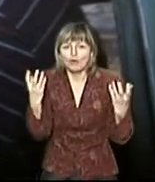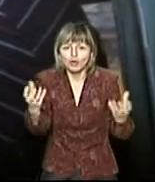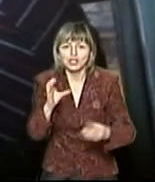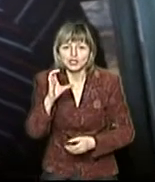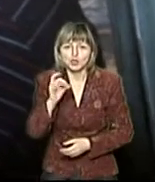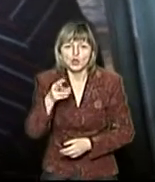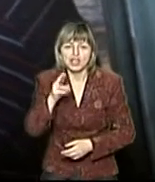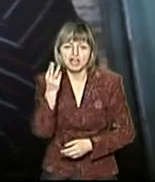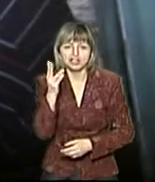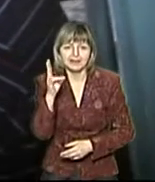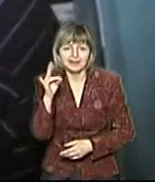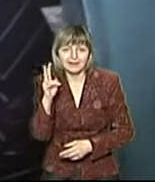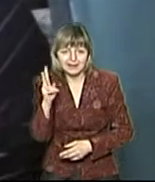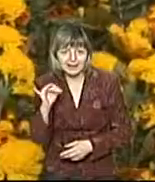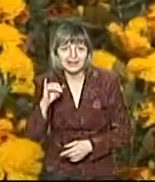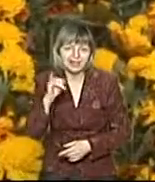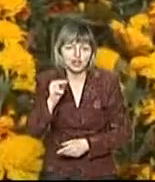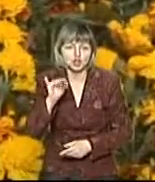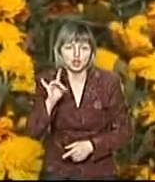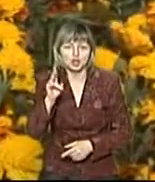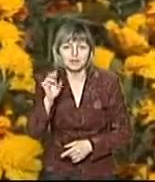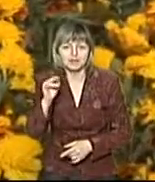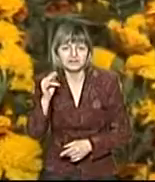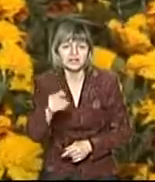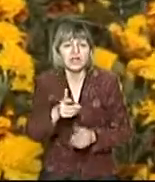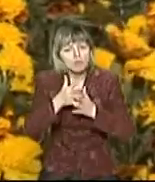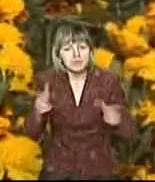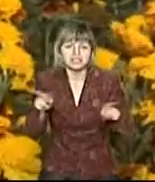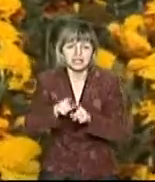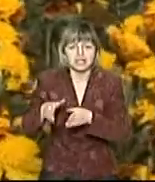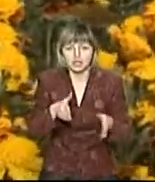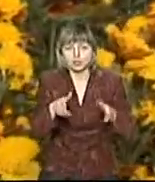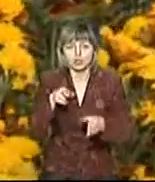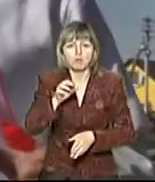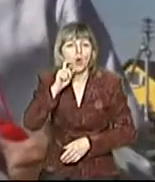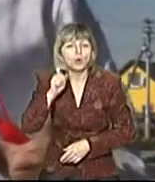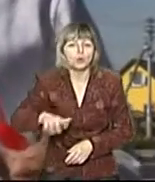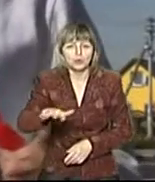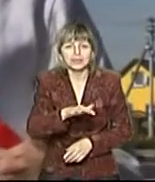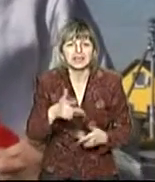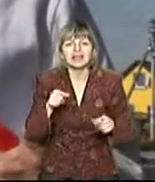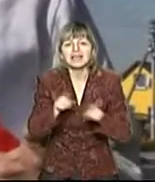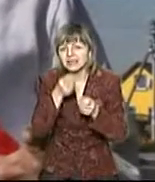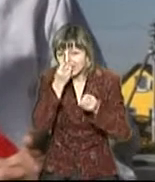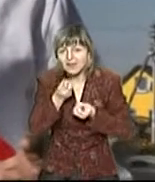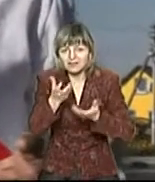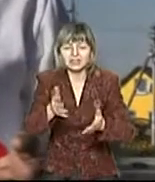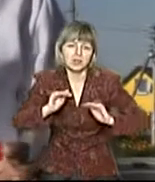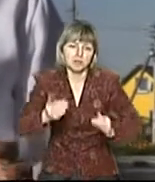гарні чорнобривці і побільше таких доріг в нашій Україні. Там, де квіти ростуть, менше аварій буває, повірте